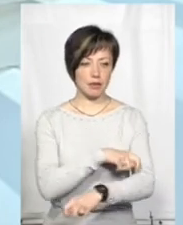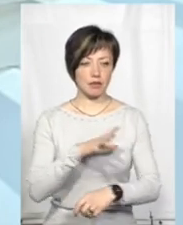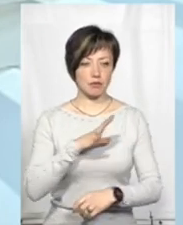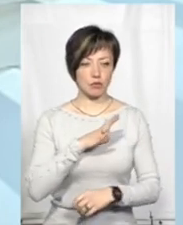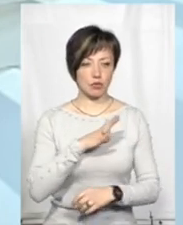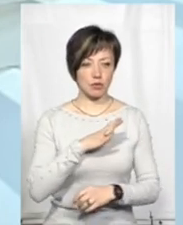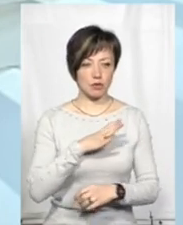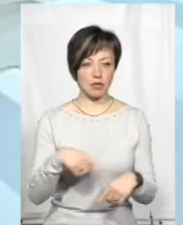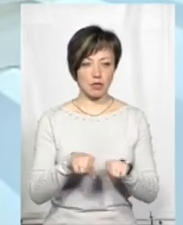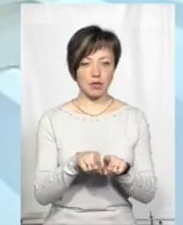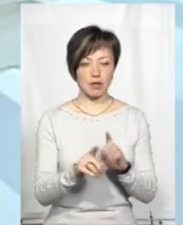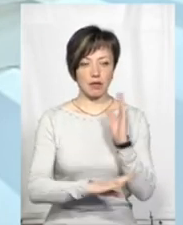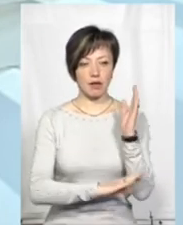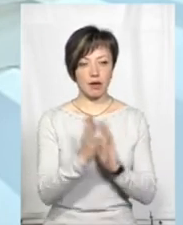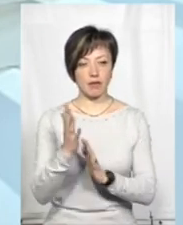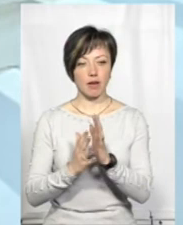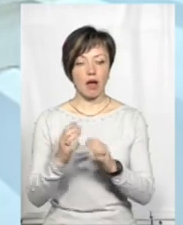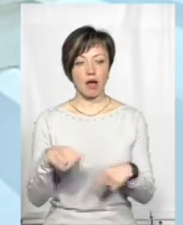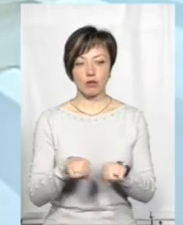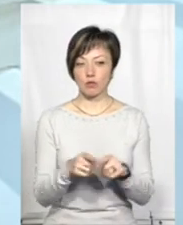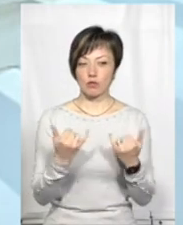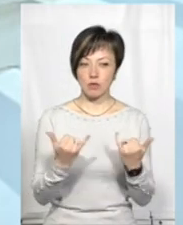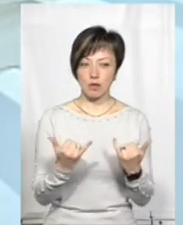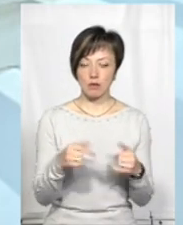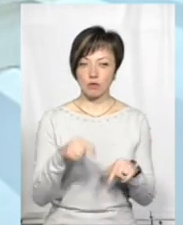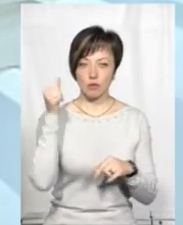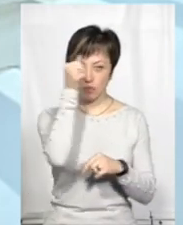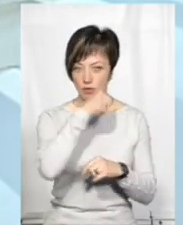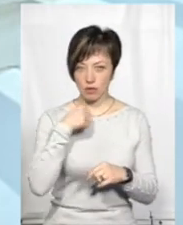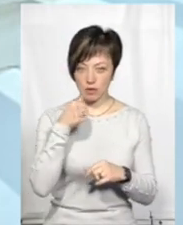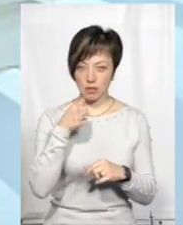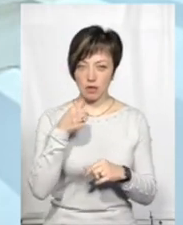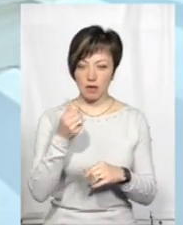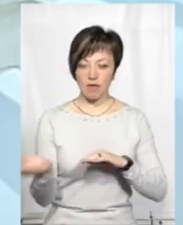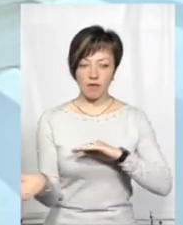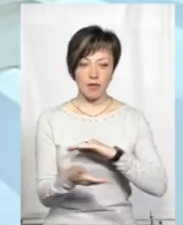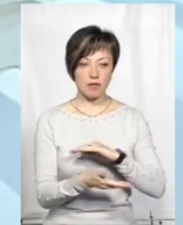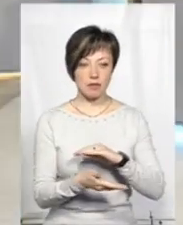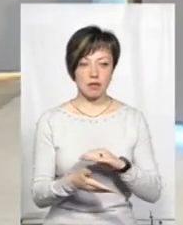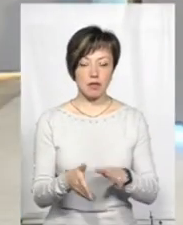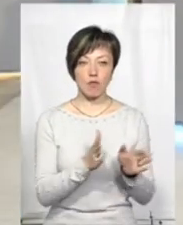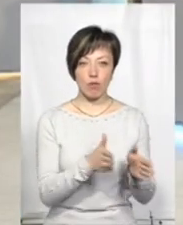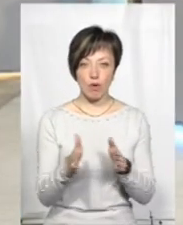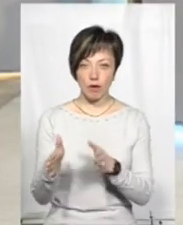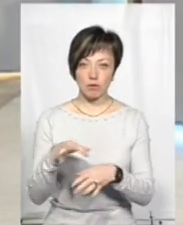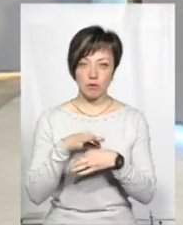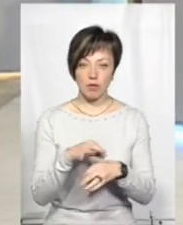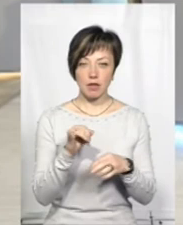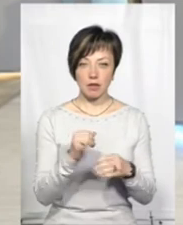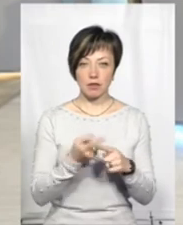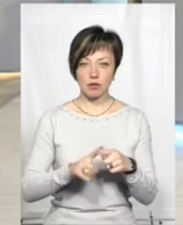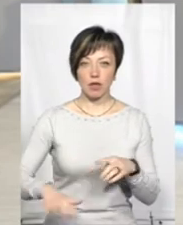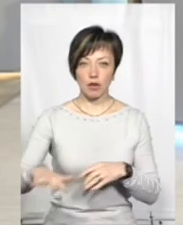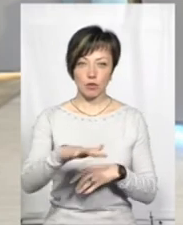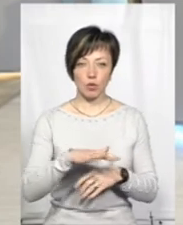вже такі дерева вже повиростали. А тому зараз їх вже в цьому році вже їх вирізали, там привели в порядок і впорядкували